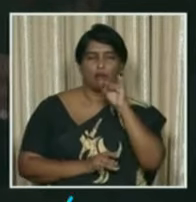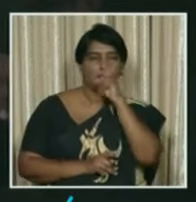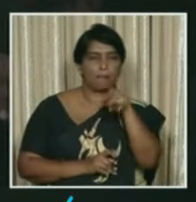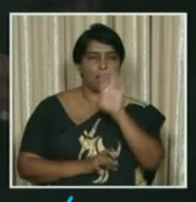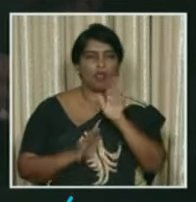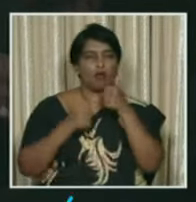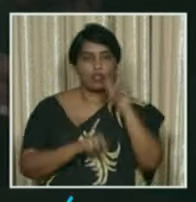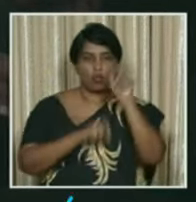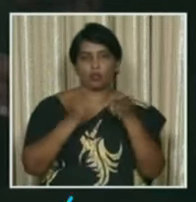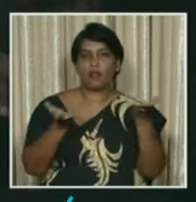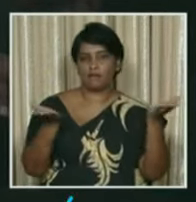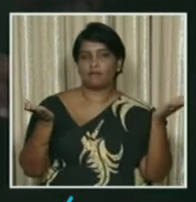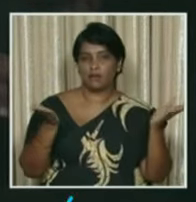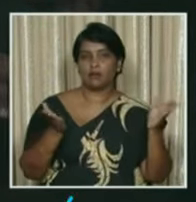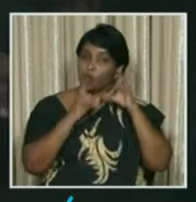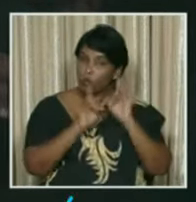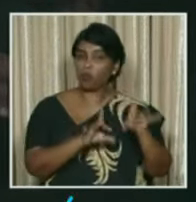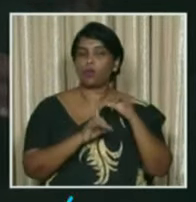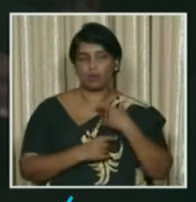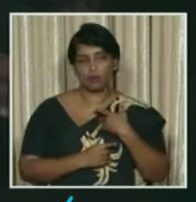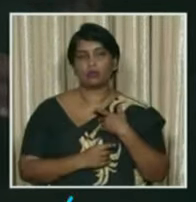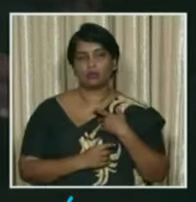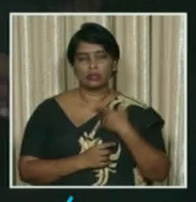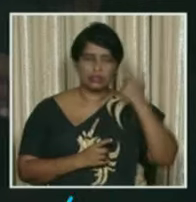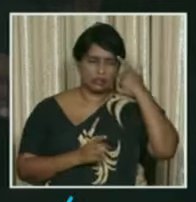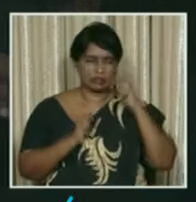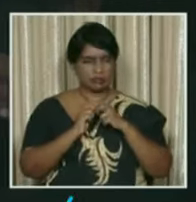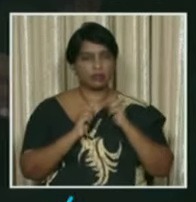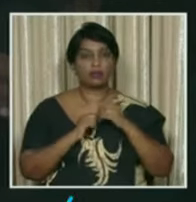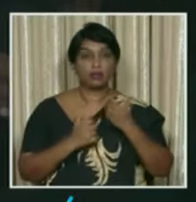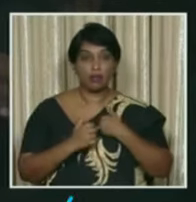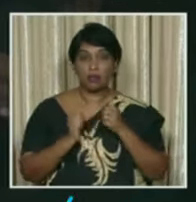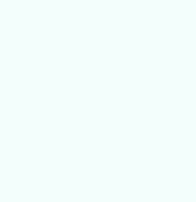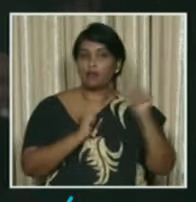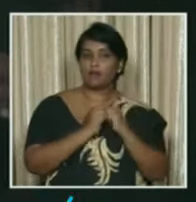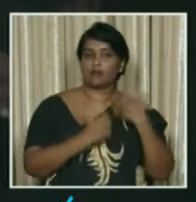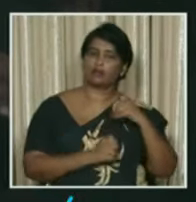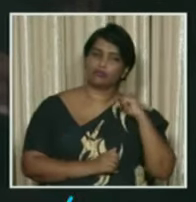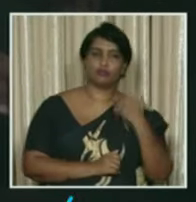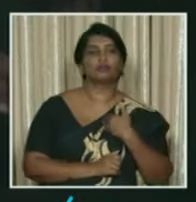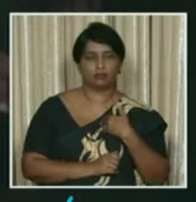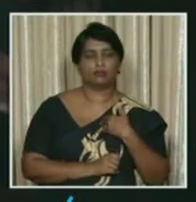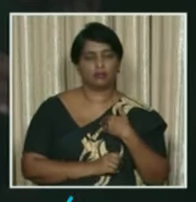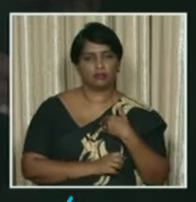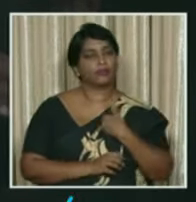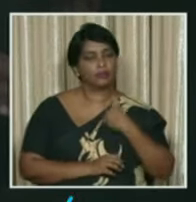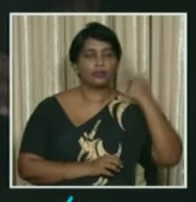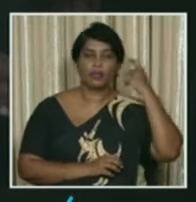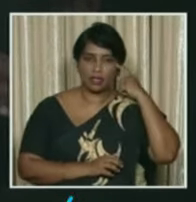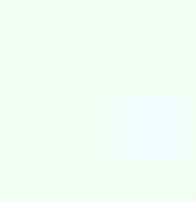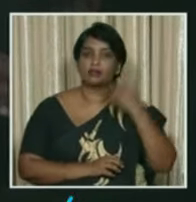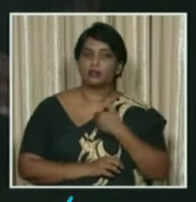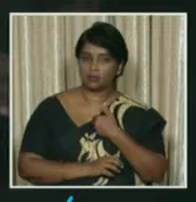හොරකමක් වංචාවක් නොකරපු උදවි. හැබැයි එයාලත් මං වගේ ඇති. මං වගේ මානසිකත්වයෙන් ඇති. හැබැයි මං කරන දේ උන්ට කරන්න බැරුව ඇති. හැබැයි ගරු කතානායකතුමනි මට හිතුණා